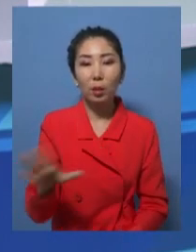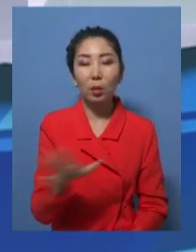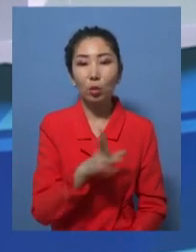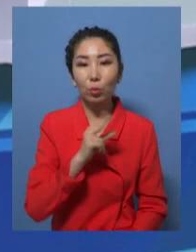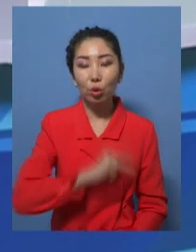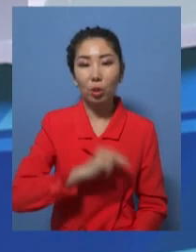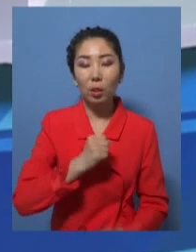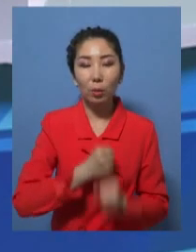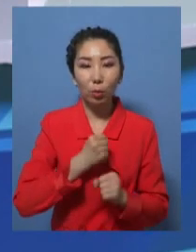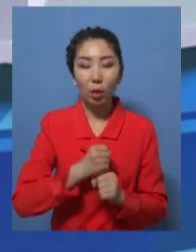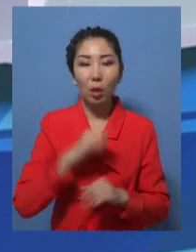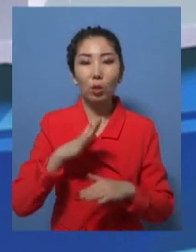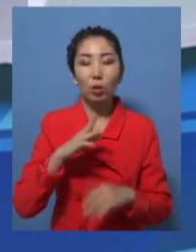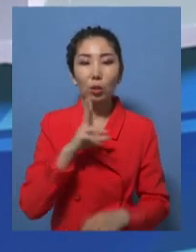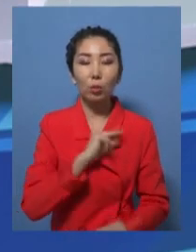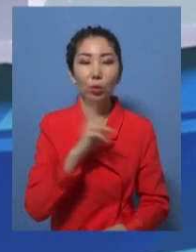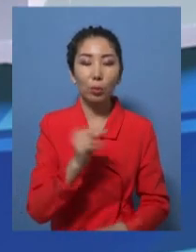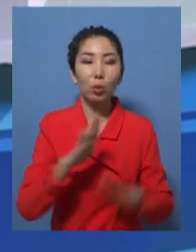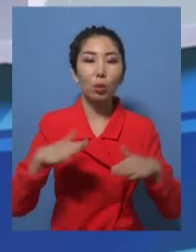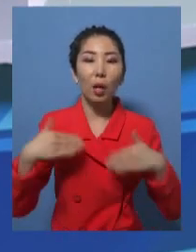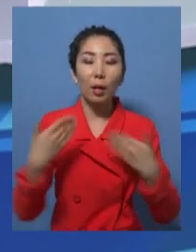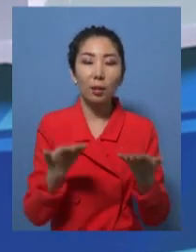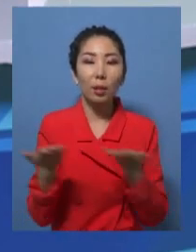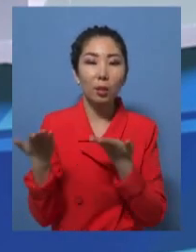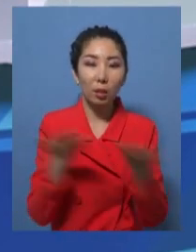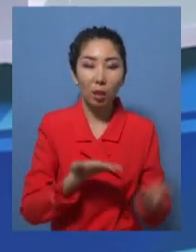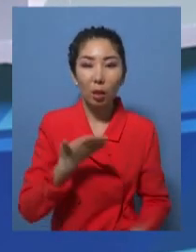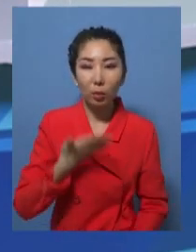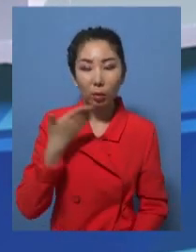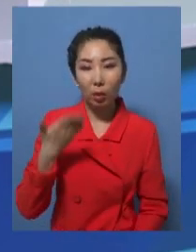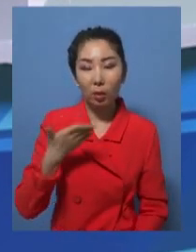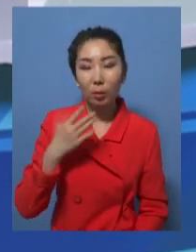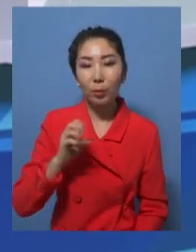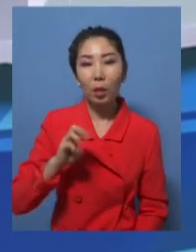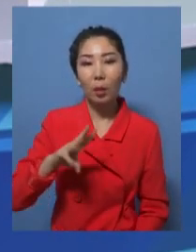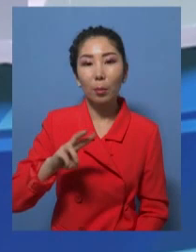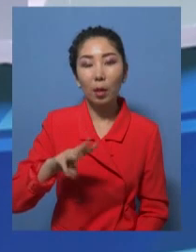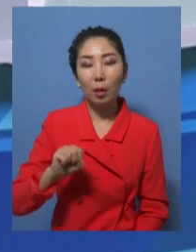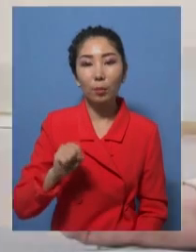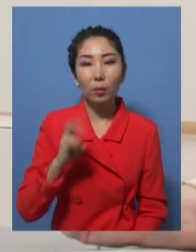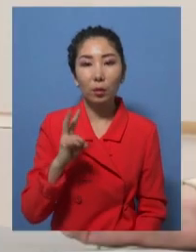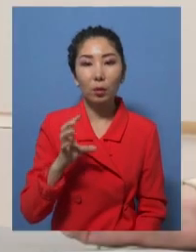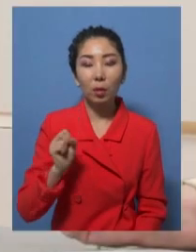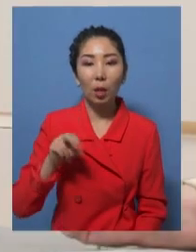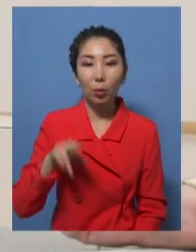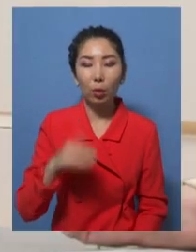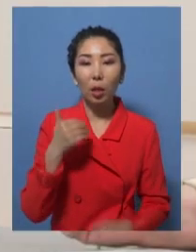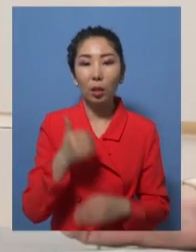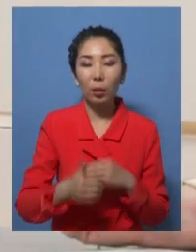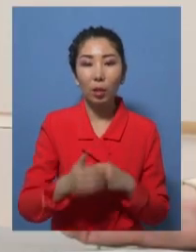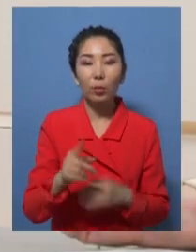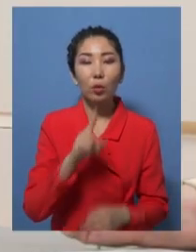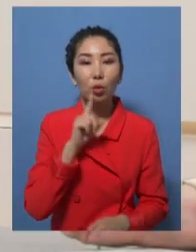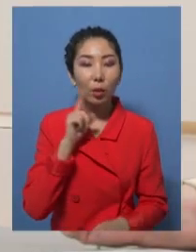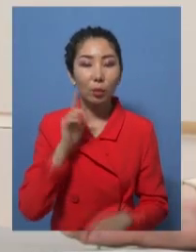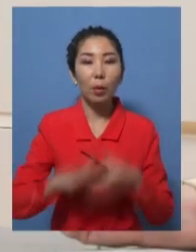болса, жұмыс беруші айтады. Мен мансап орталығы айтады жұмыс берушіге, сіз 150 мың теңге төлейсіз. Жас